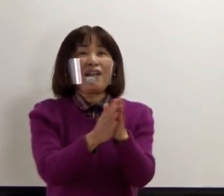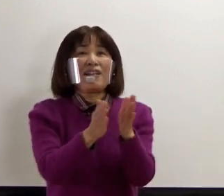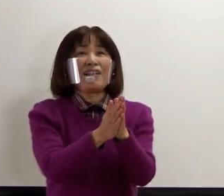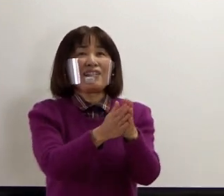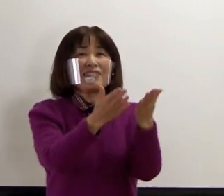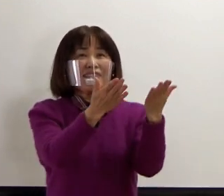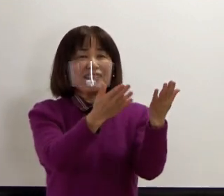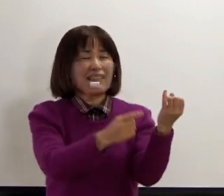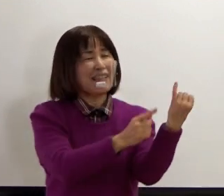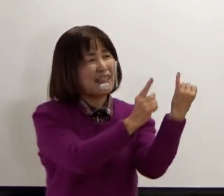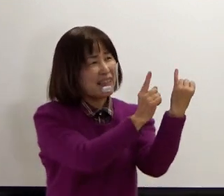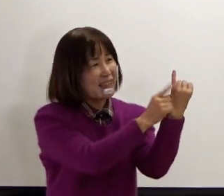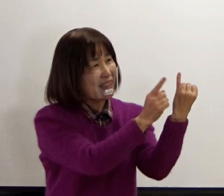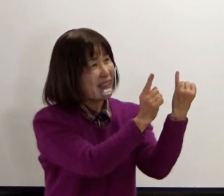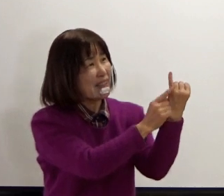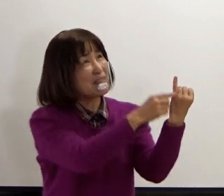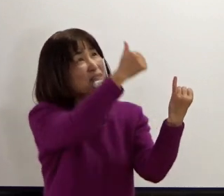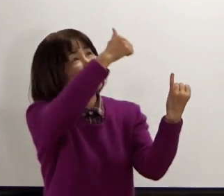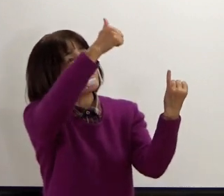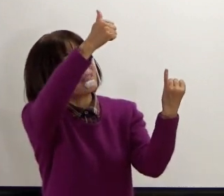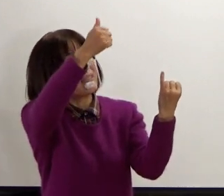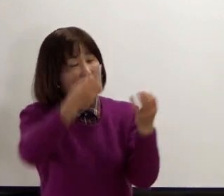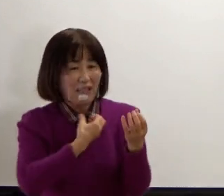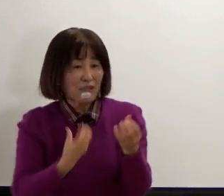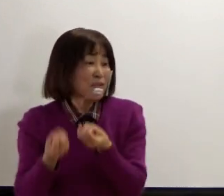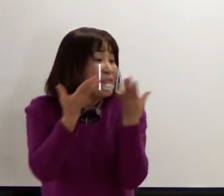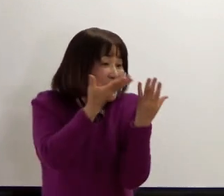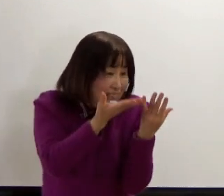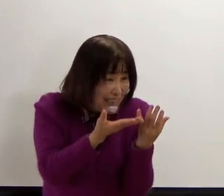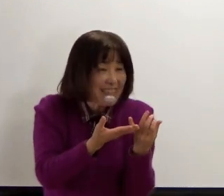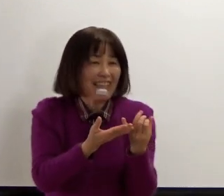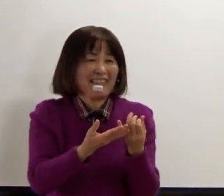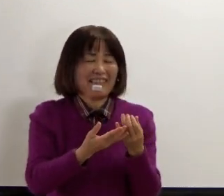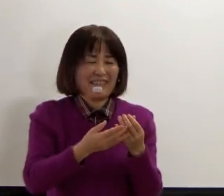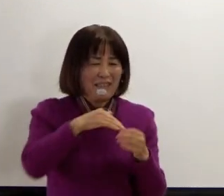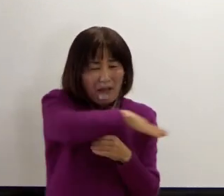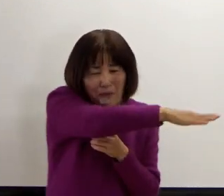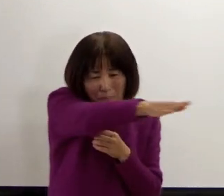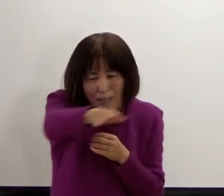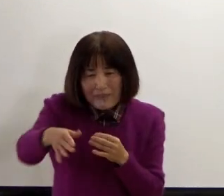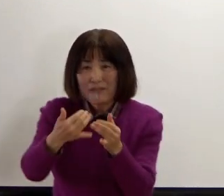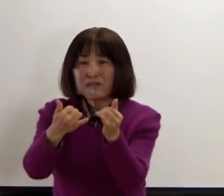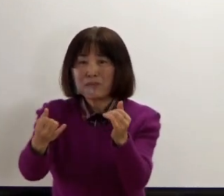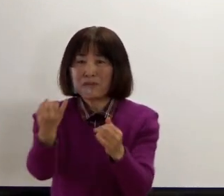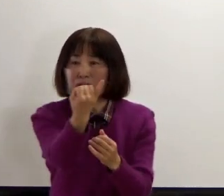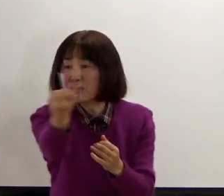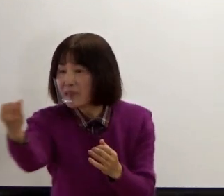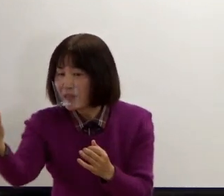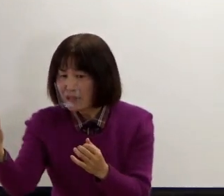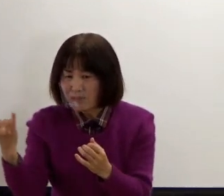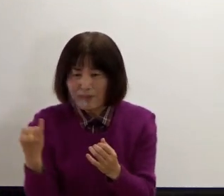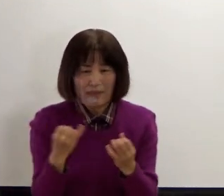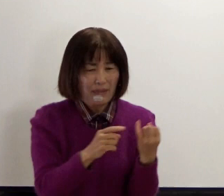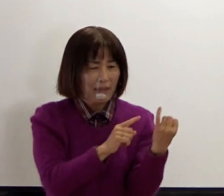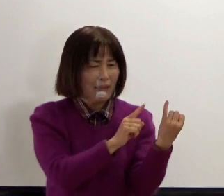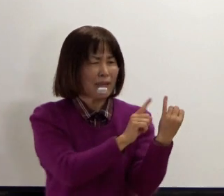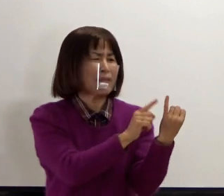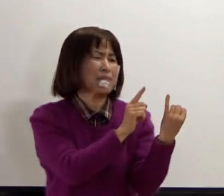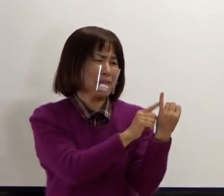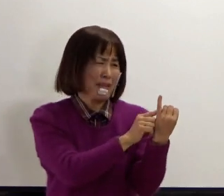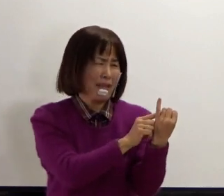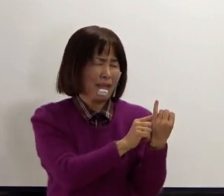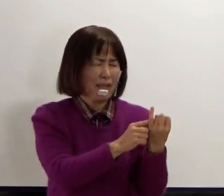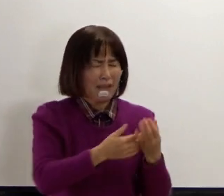しまれたと聞いて喜び合ったと。この周りの人たち、特に女たちはエリサベトの辛さをずっと見てましたから、